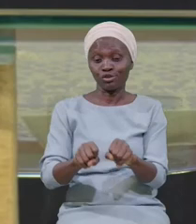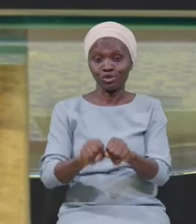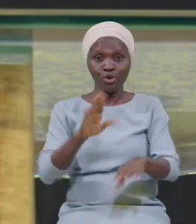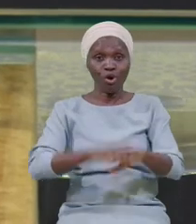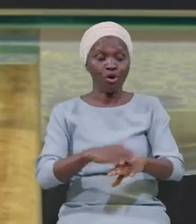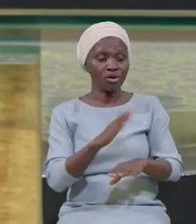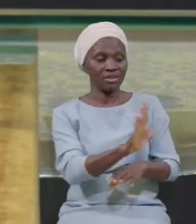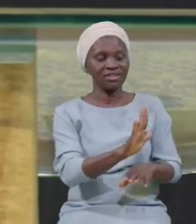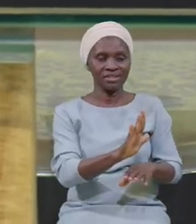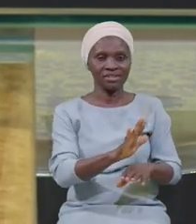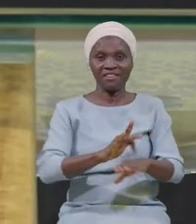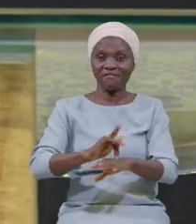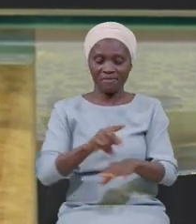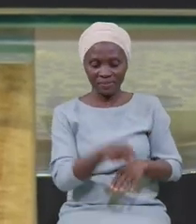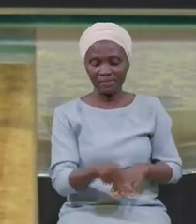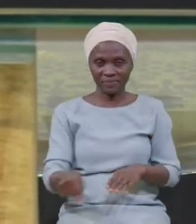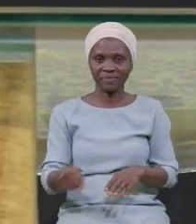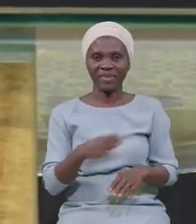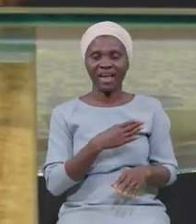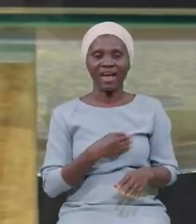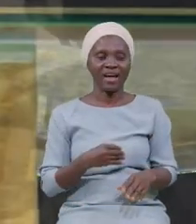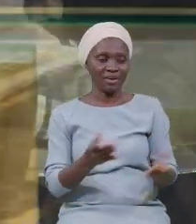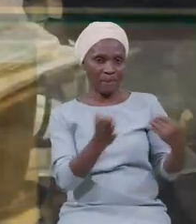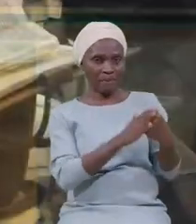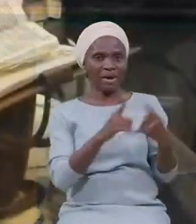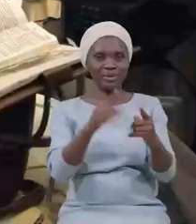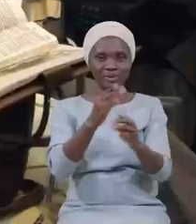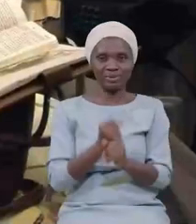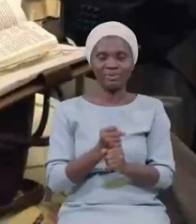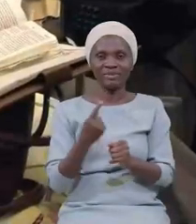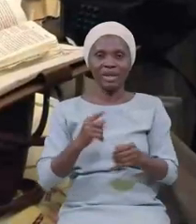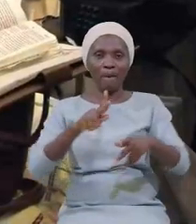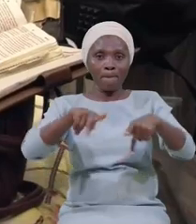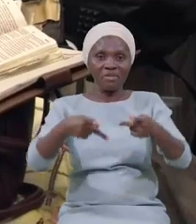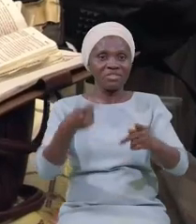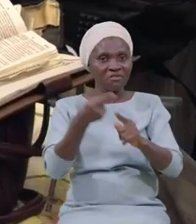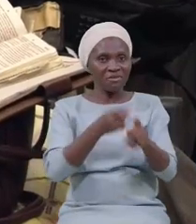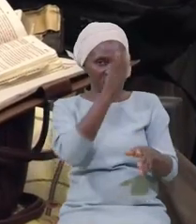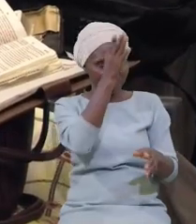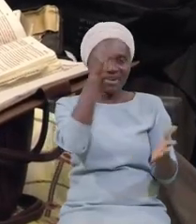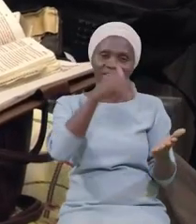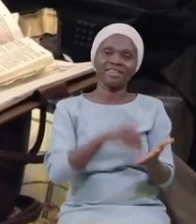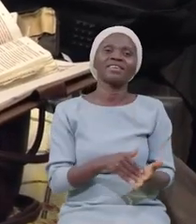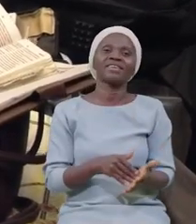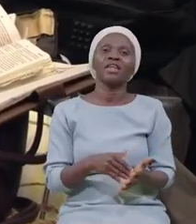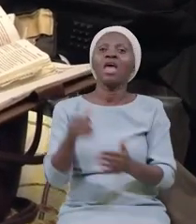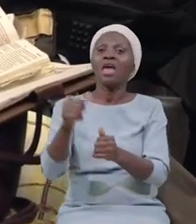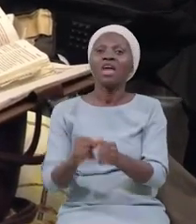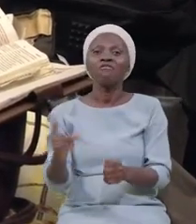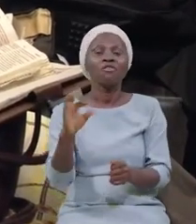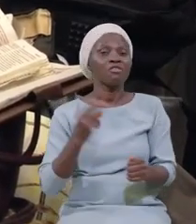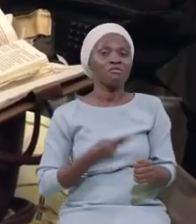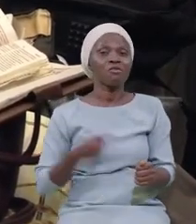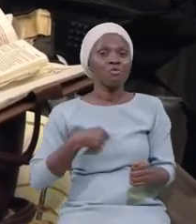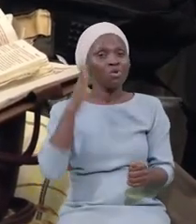Il est revenu à toute la provision de son père. Chacun de nous reviendra à toute l'abondance de la maison de